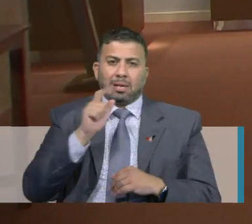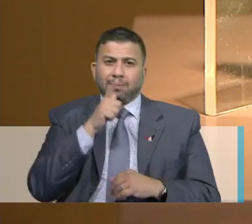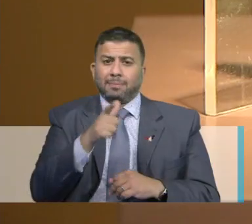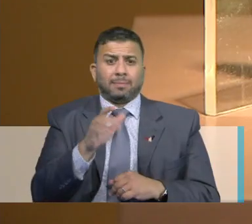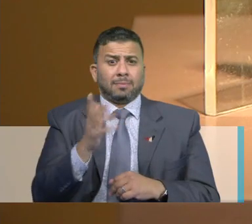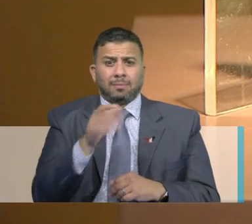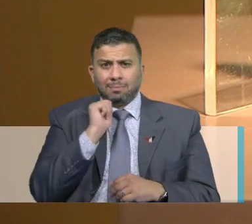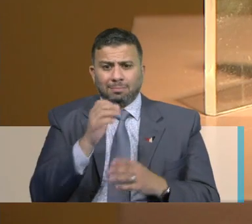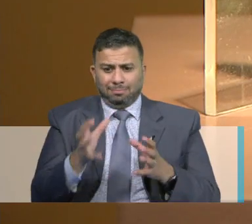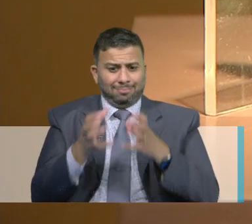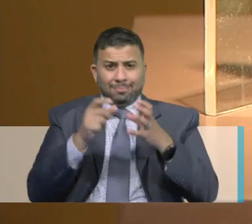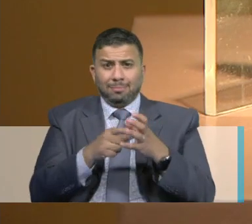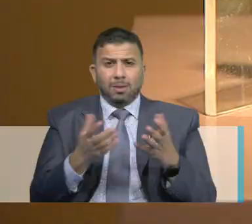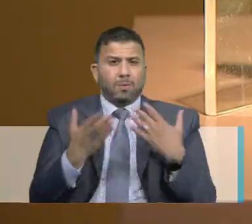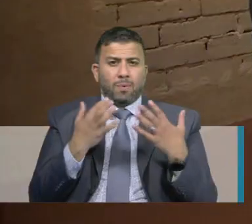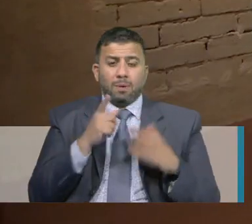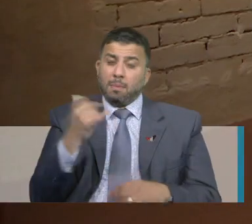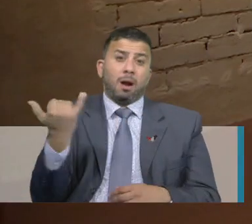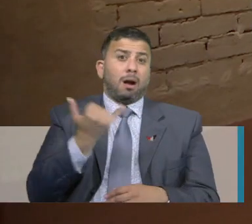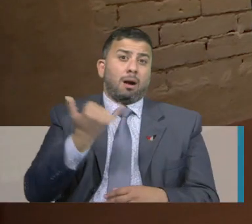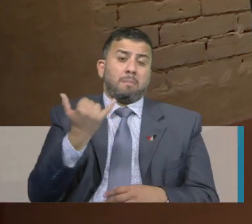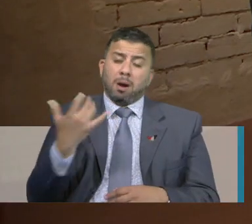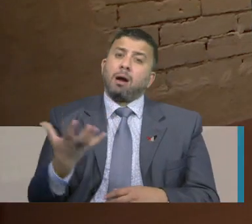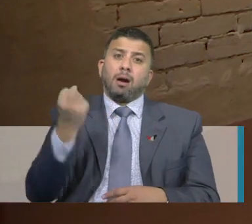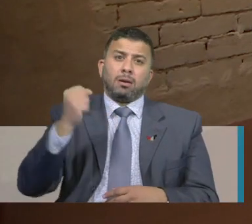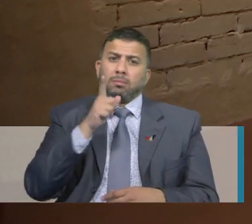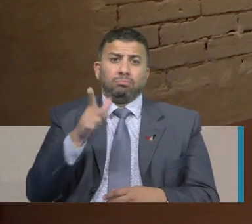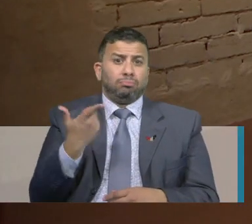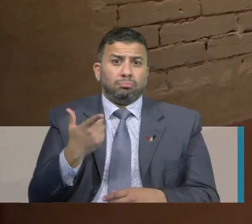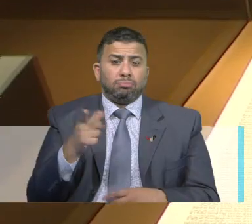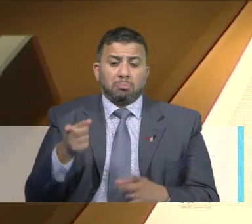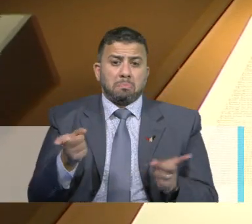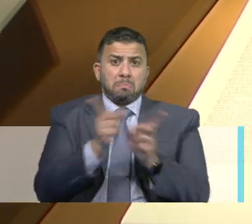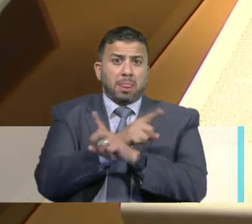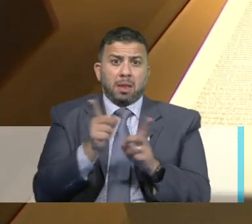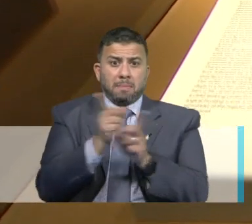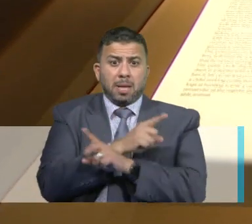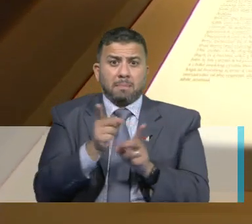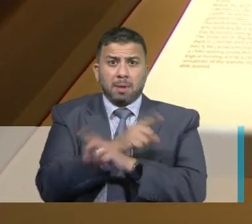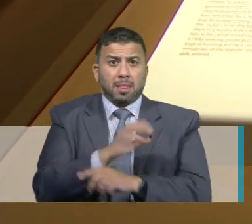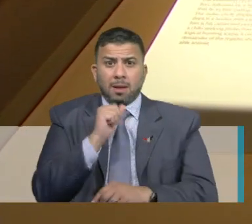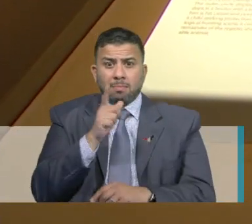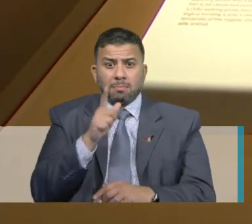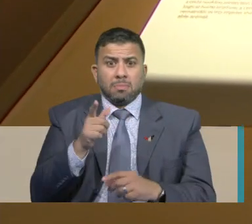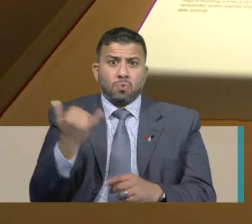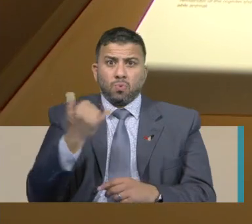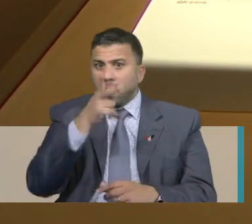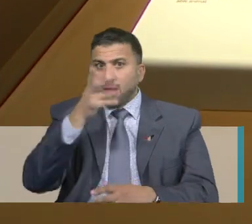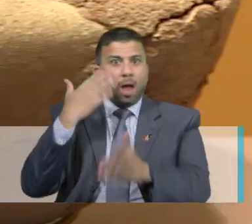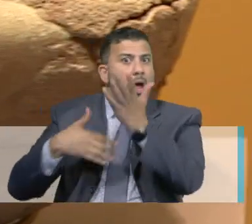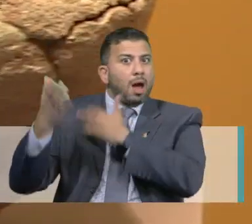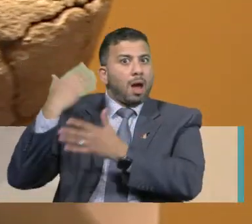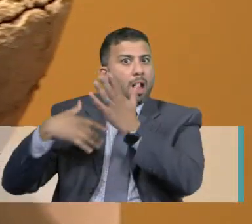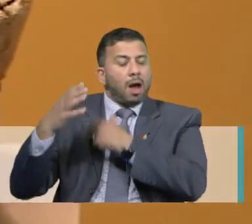القيمة والنادرة ذات أهمية خاصة باعتبارها دليلاً مادياً قد يجسد حدثاً تاريخياً